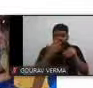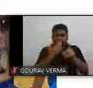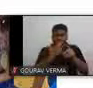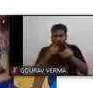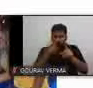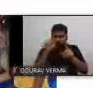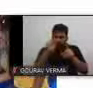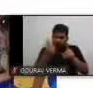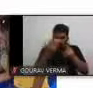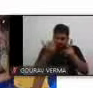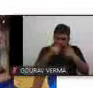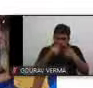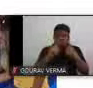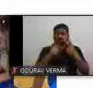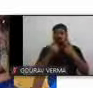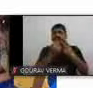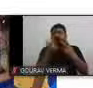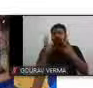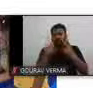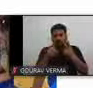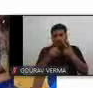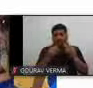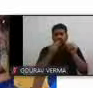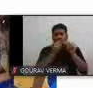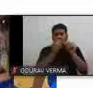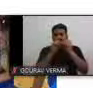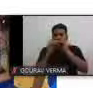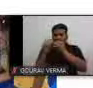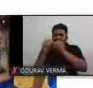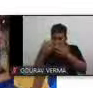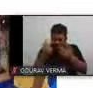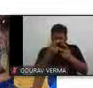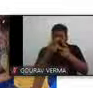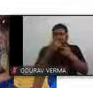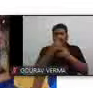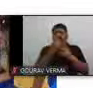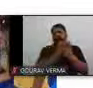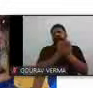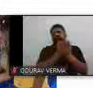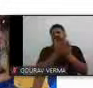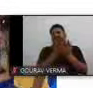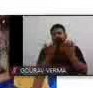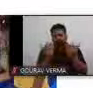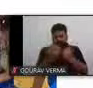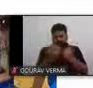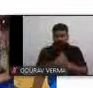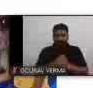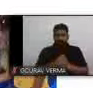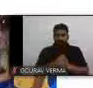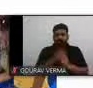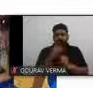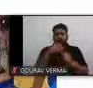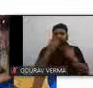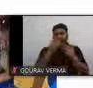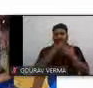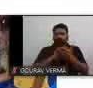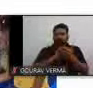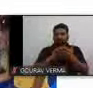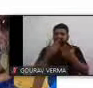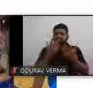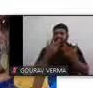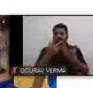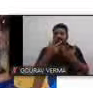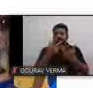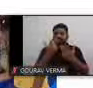हैं, नंबर अल्फाबेट्स ये सब देखने में यूज कर सकते हैं. सो टेक्सचर मैचिंग, कुछ स्टूडेंट्स